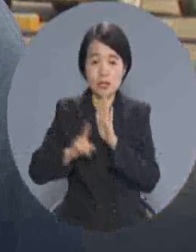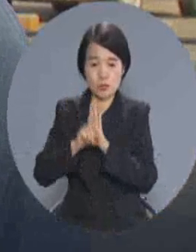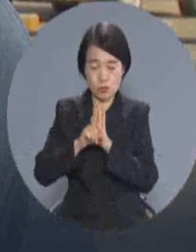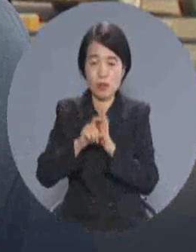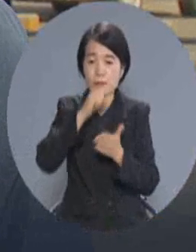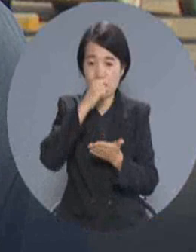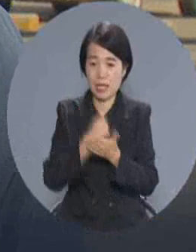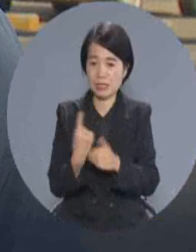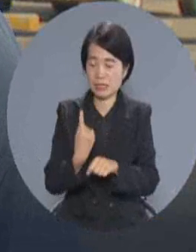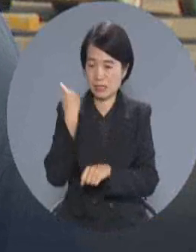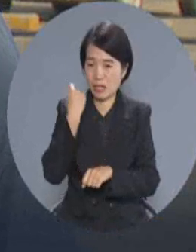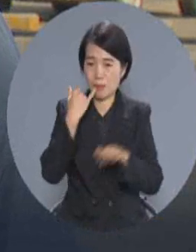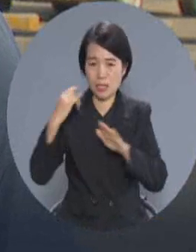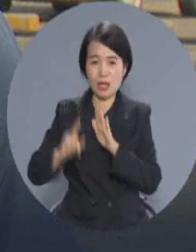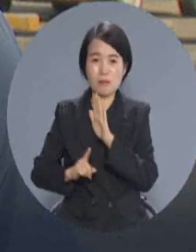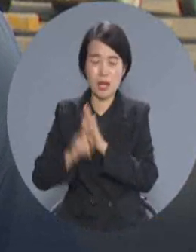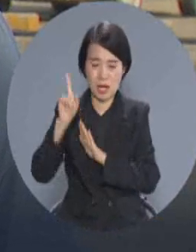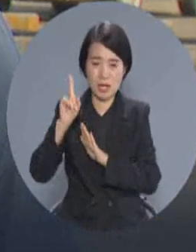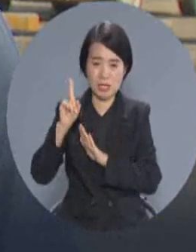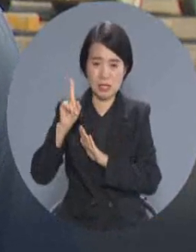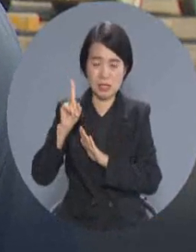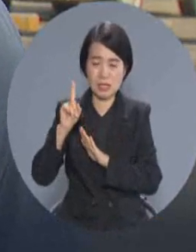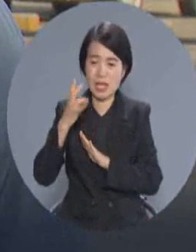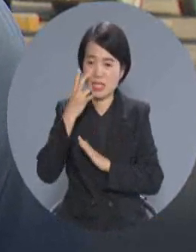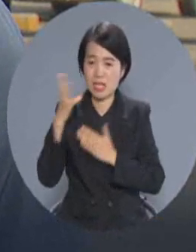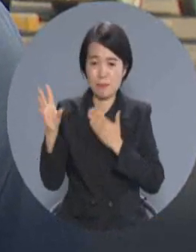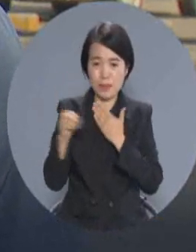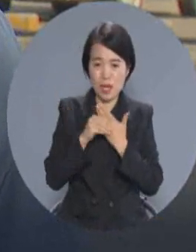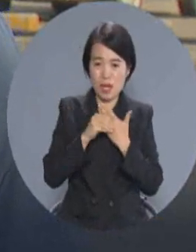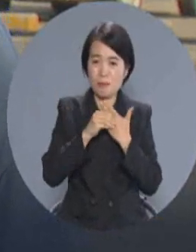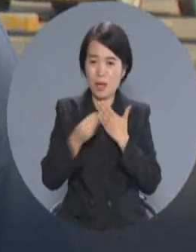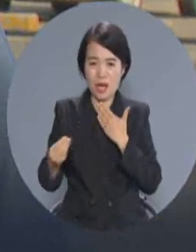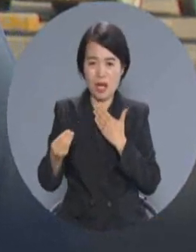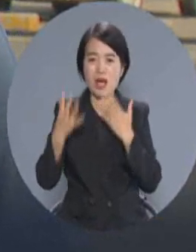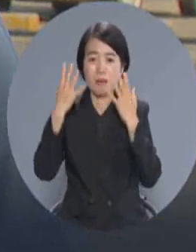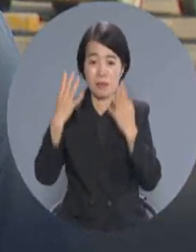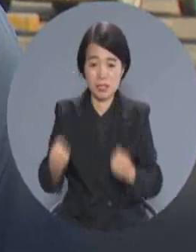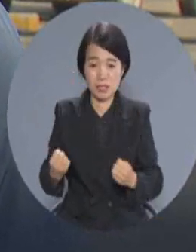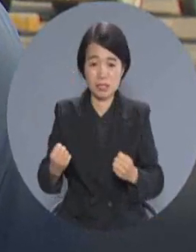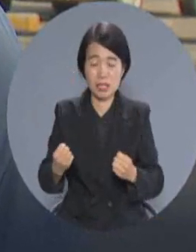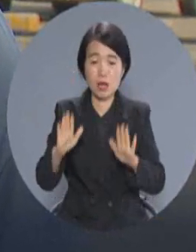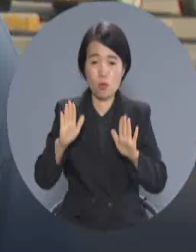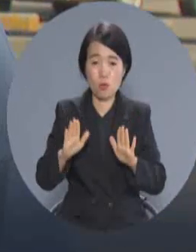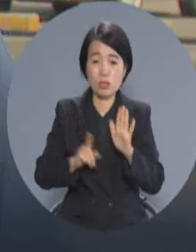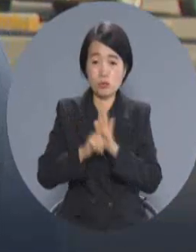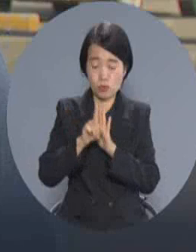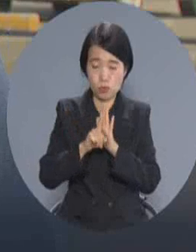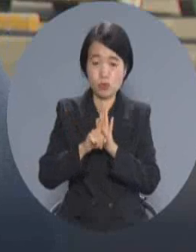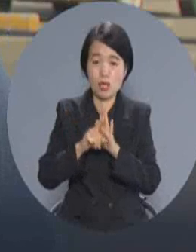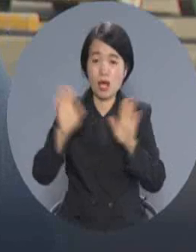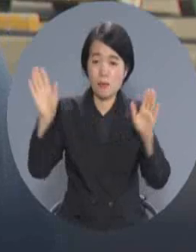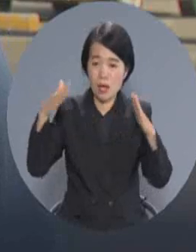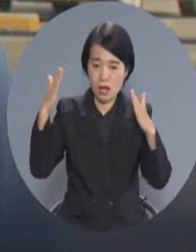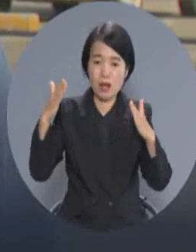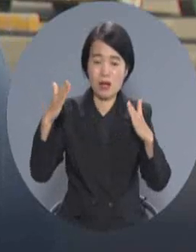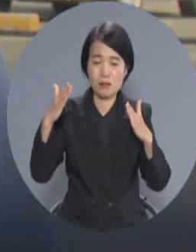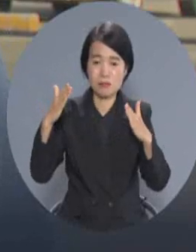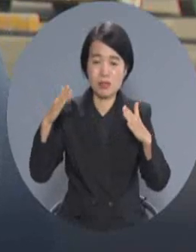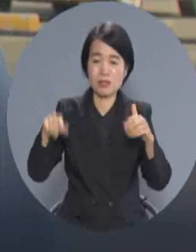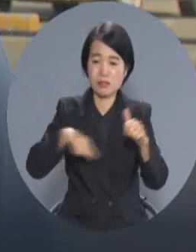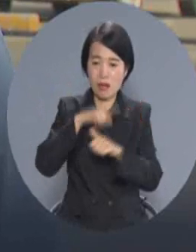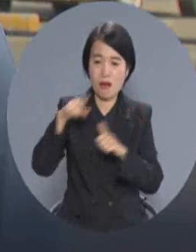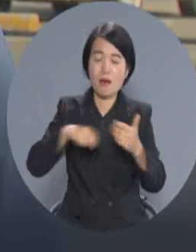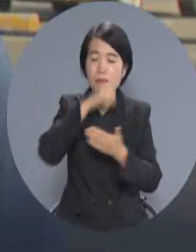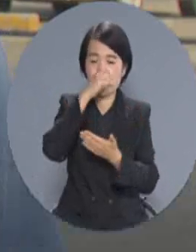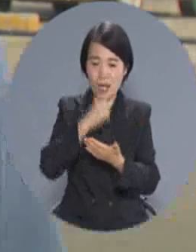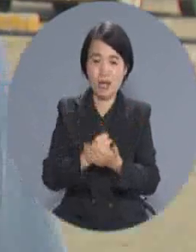맞고 작년에는 고수온으로 많이 포자 붙이는 데서 많이 탈락이 된 부분이 있었는데 올해는 수온이랑 뭐 바람 뭐 이런